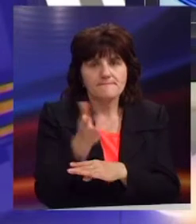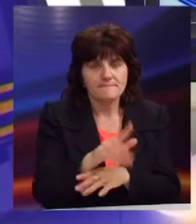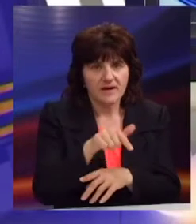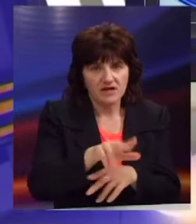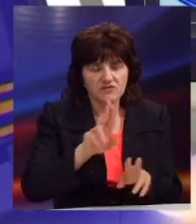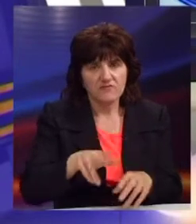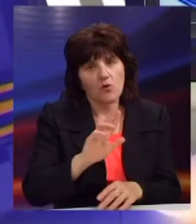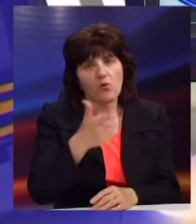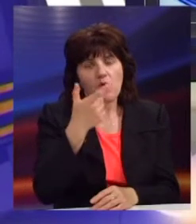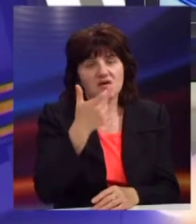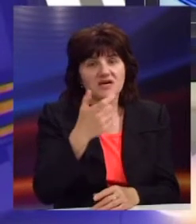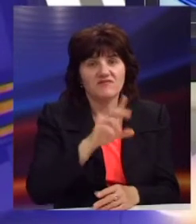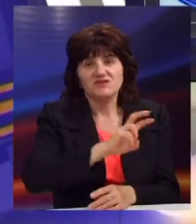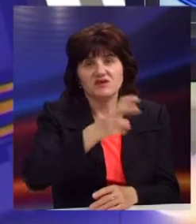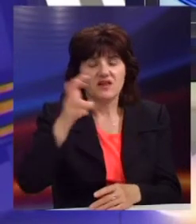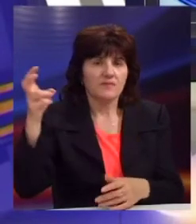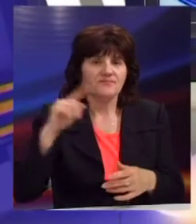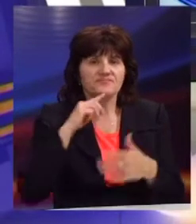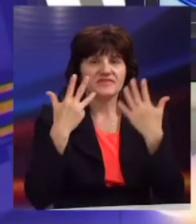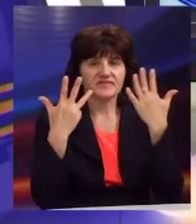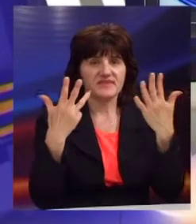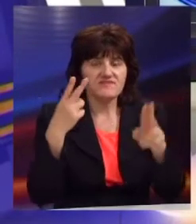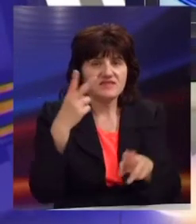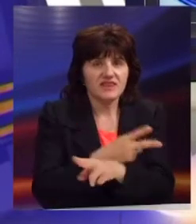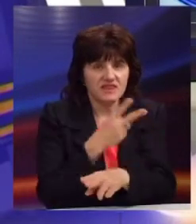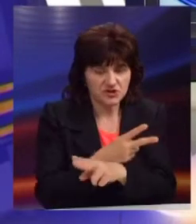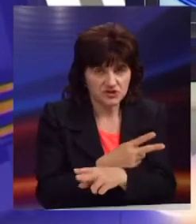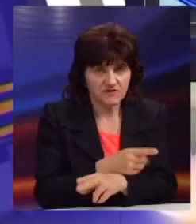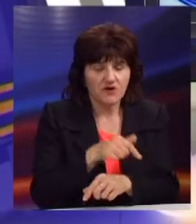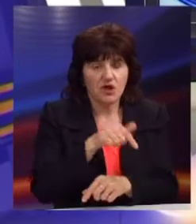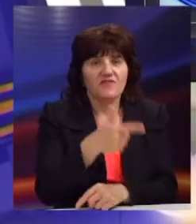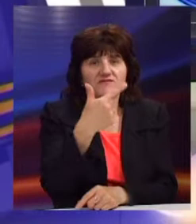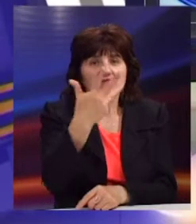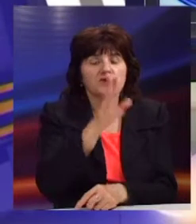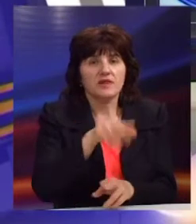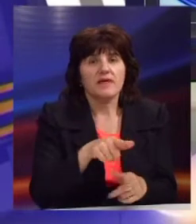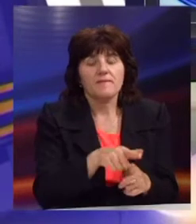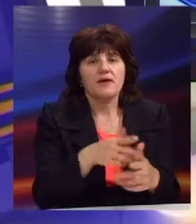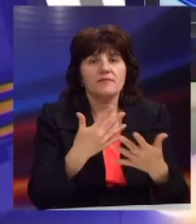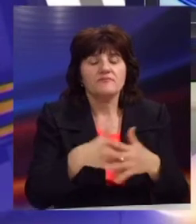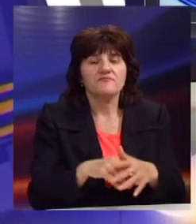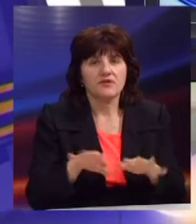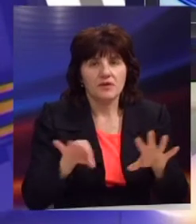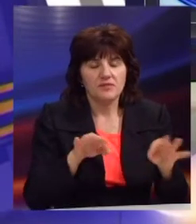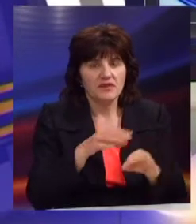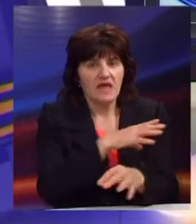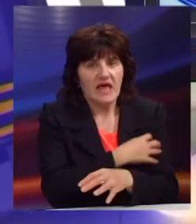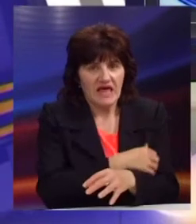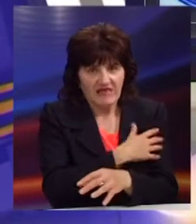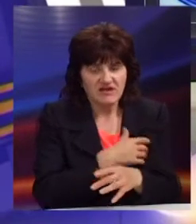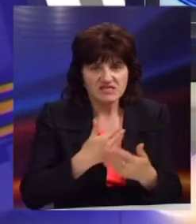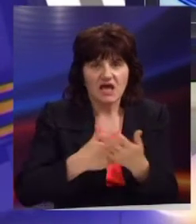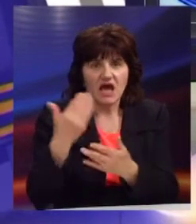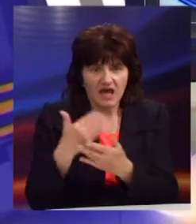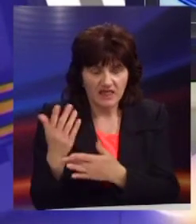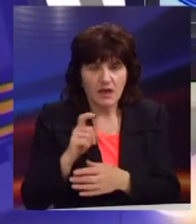se predstavlja više od 200 izlagača iz 9 zemalja. Na sajmu učestvuje 24 izlagača iz Hrvatske, među kojima su i županije, gradovi i